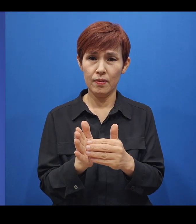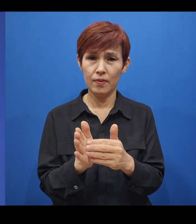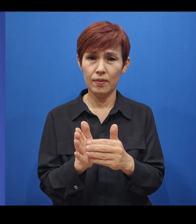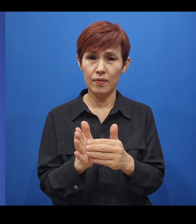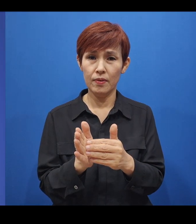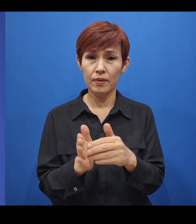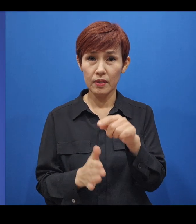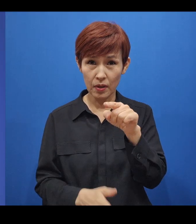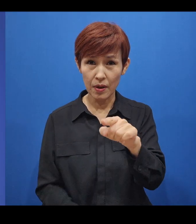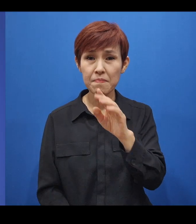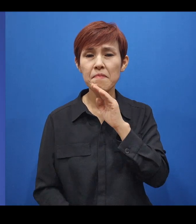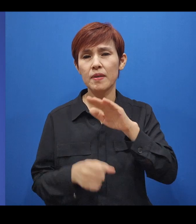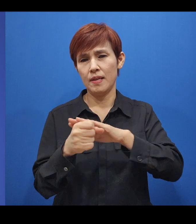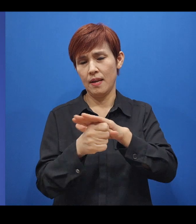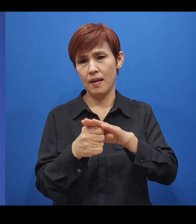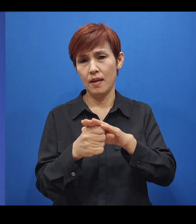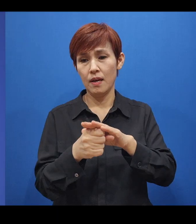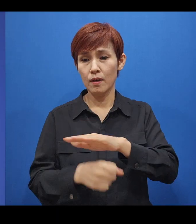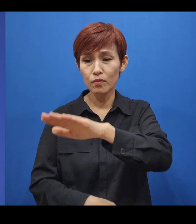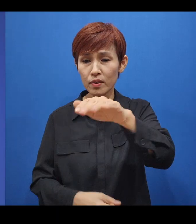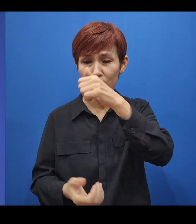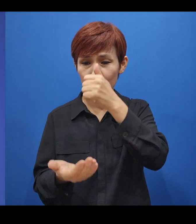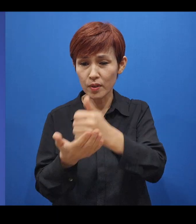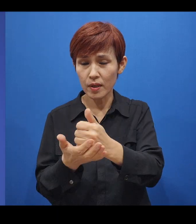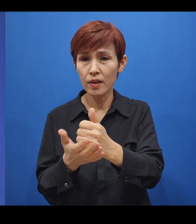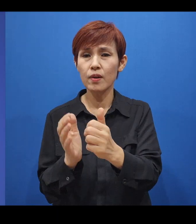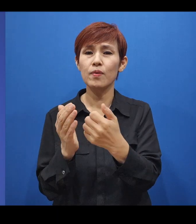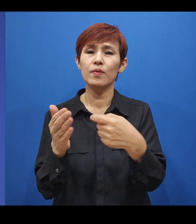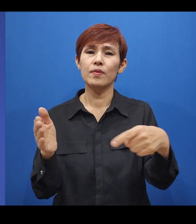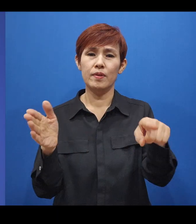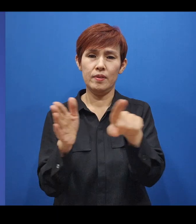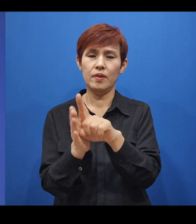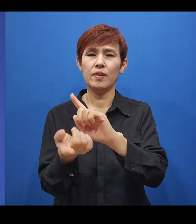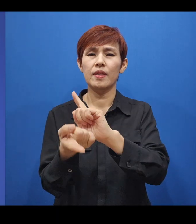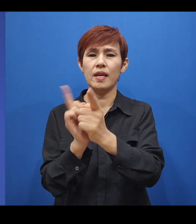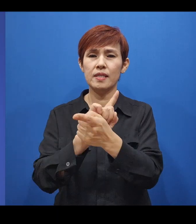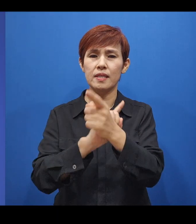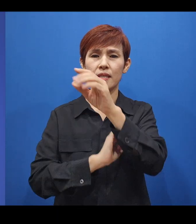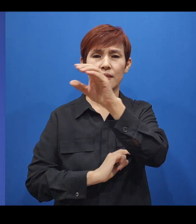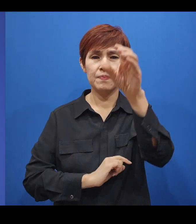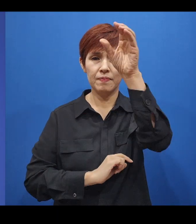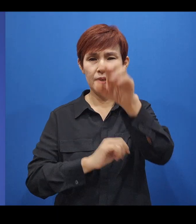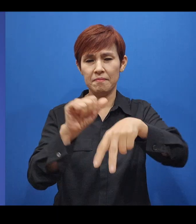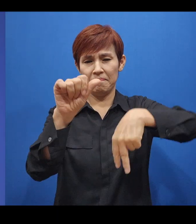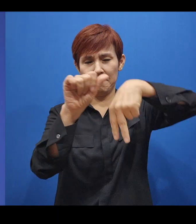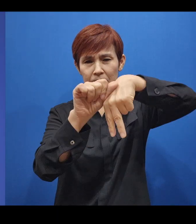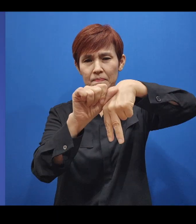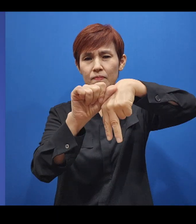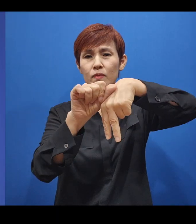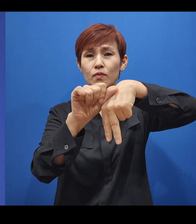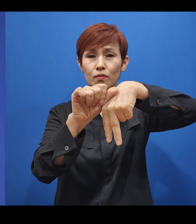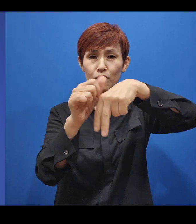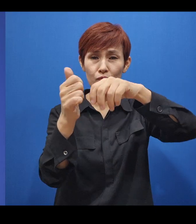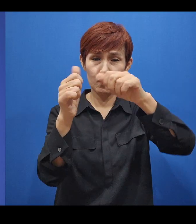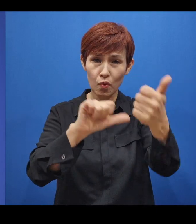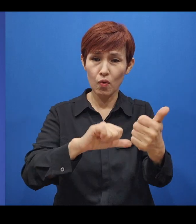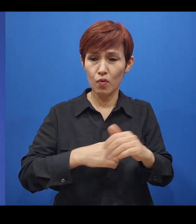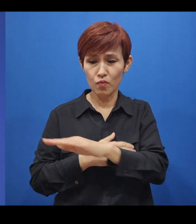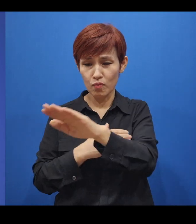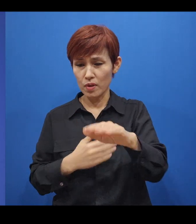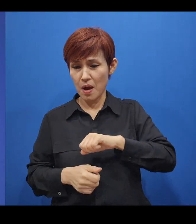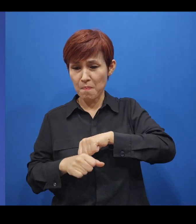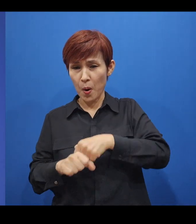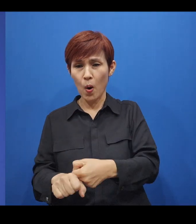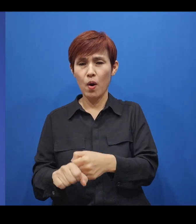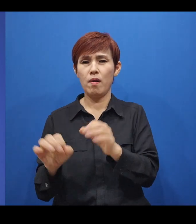세상에 보내셔서 죄인인 우리를 위해 대신 십자가 지시고 죽어서 우리가 받을 벌이 더